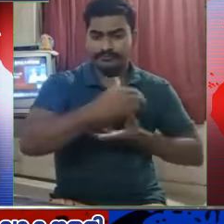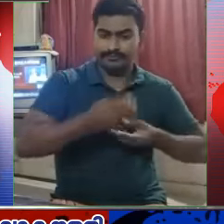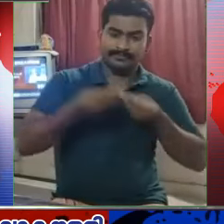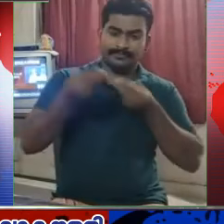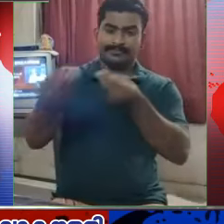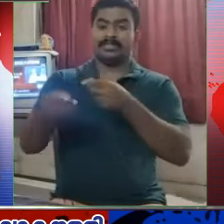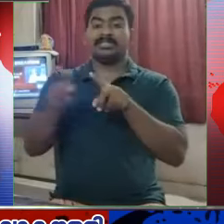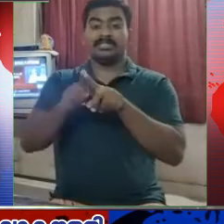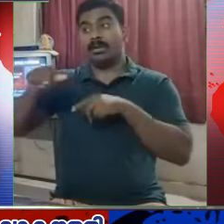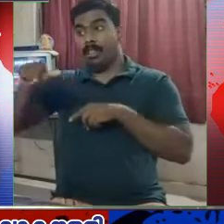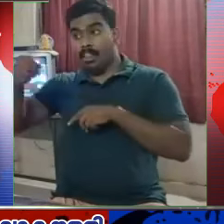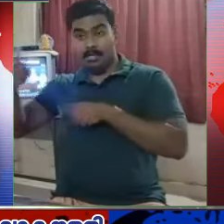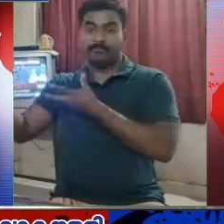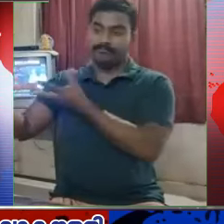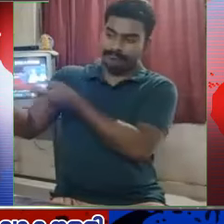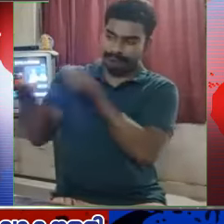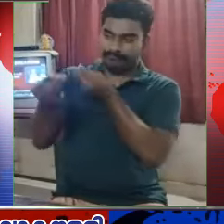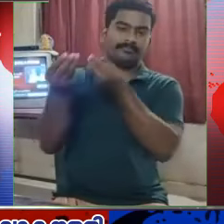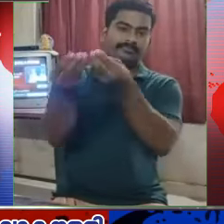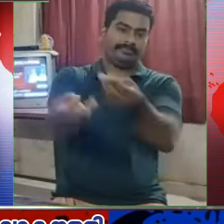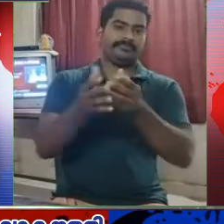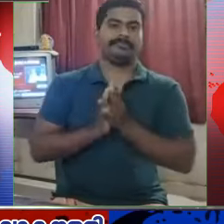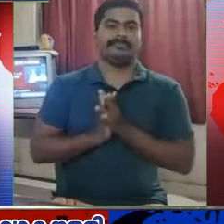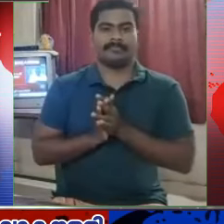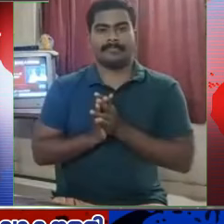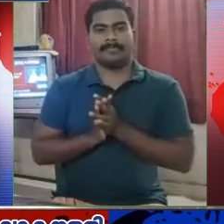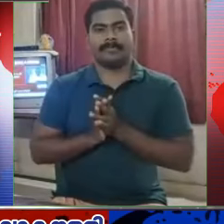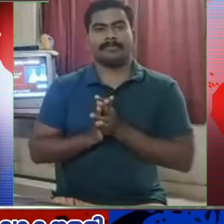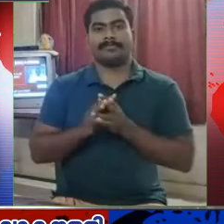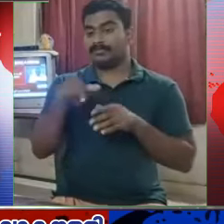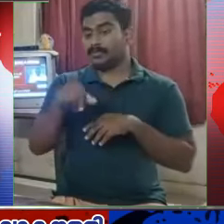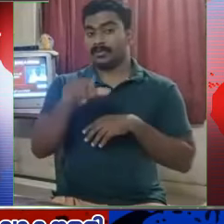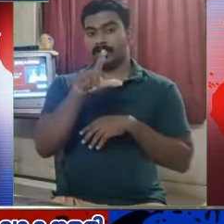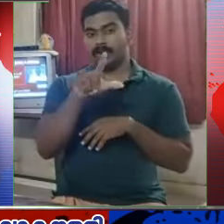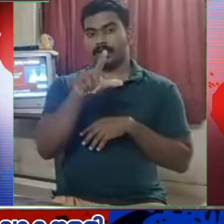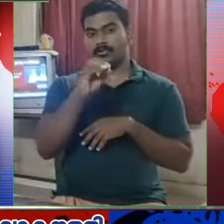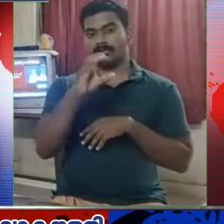പച്ചക്കറി ക്ഷാമം ചിലയിടങ്ങളിൽ അനുഭവപ്പെടുന്നതായും വിവരമുണ്ട്.